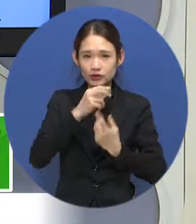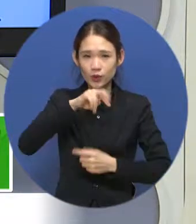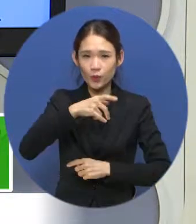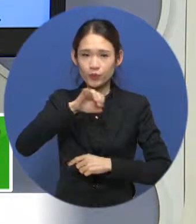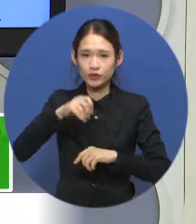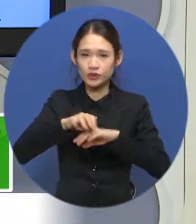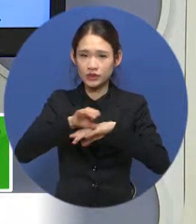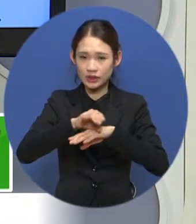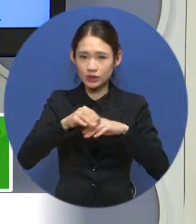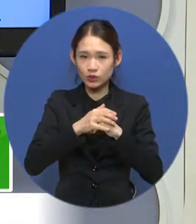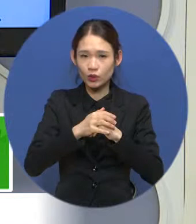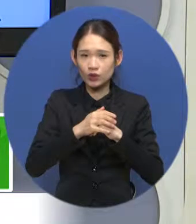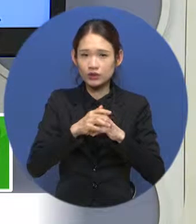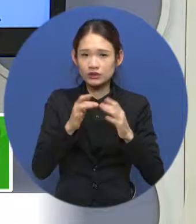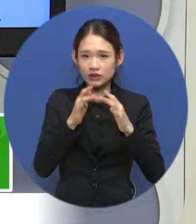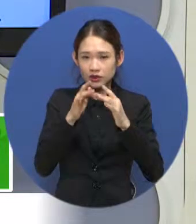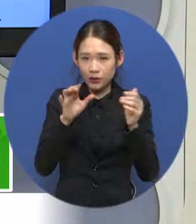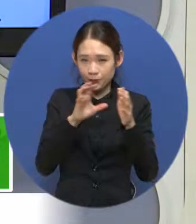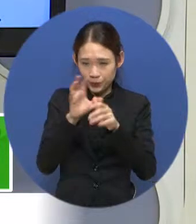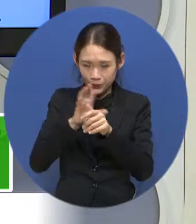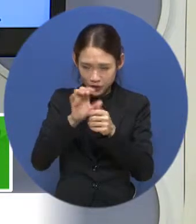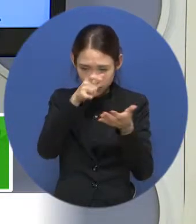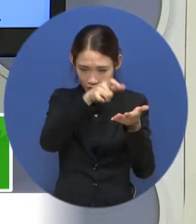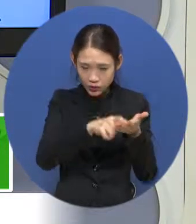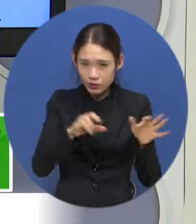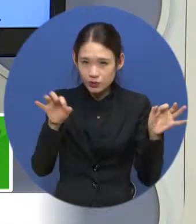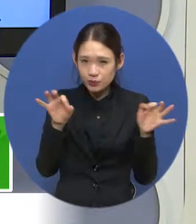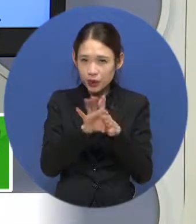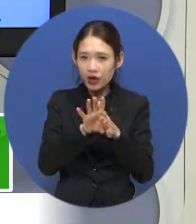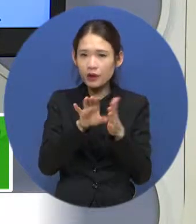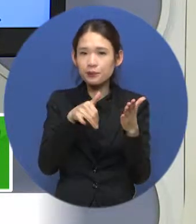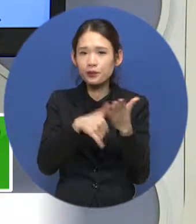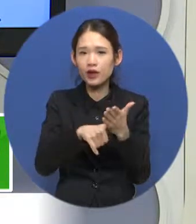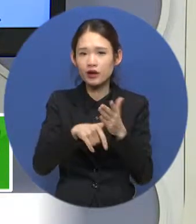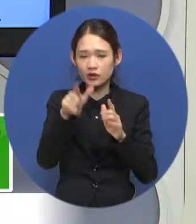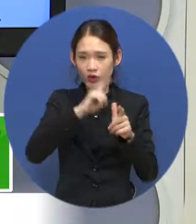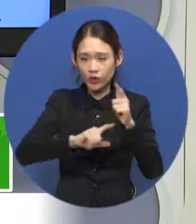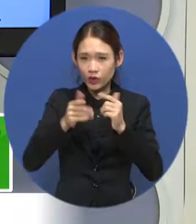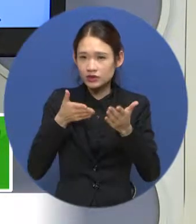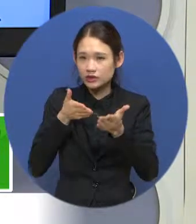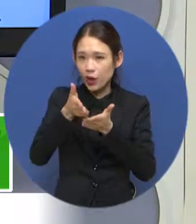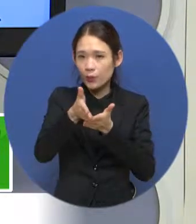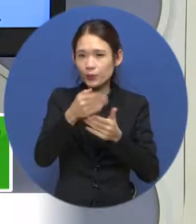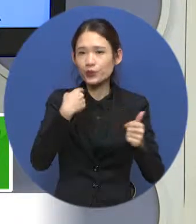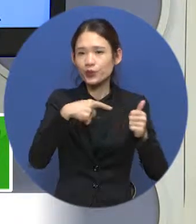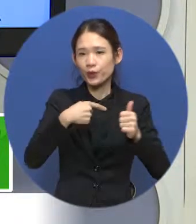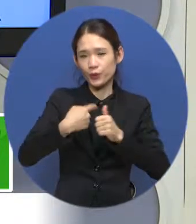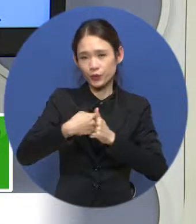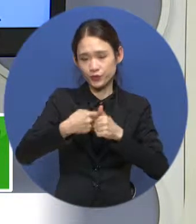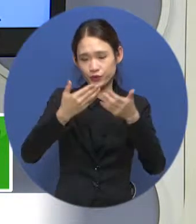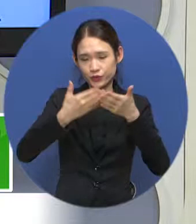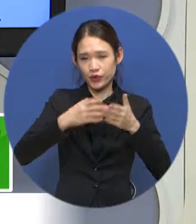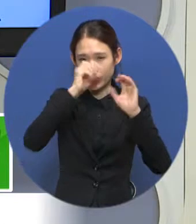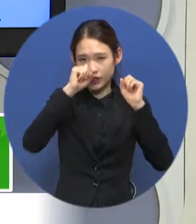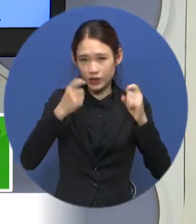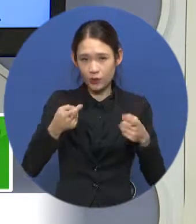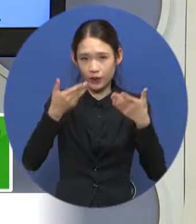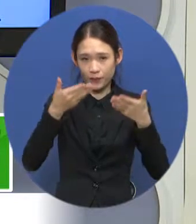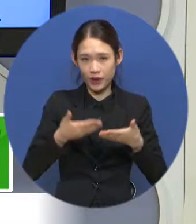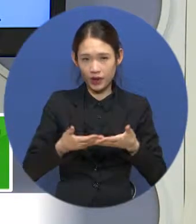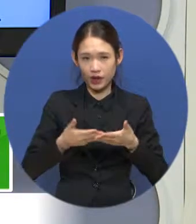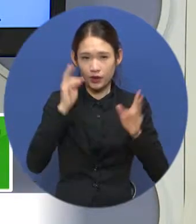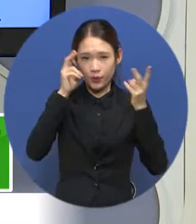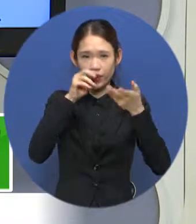사이버 기록 삭제 전문가 과정 등 고부가 가치 직종과 전문 분야 교육 기회를 확대하고 선 업체와